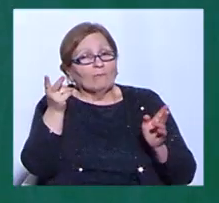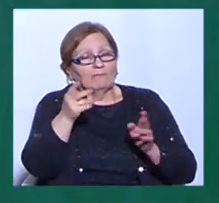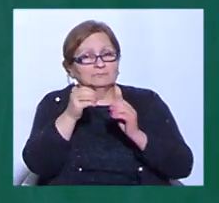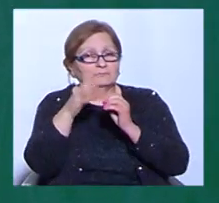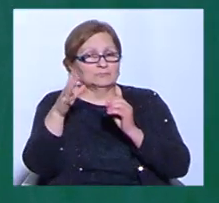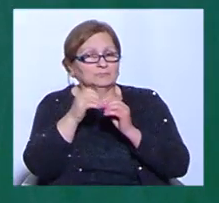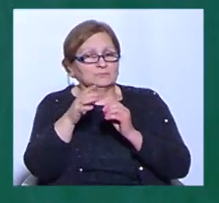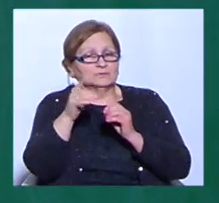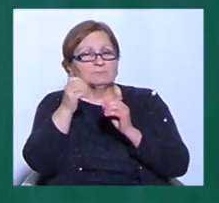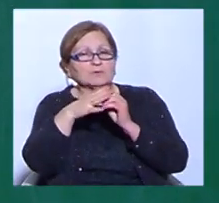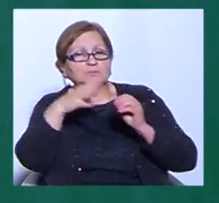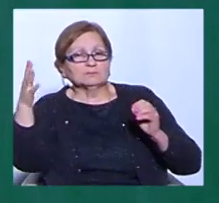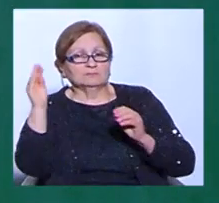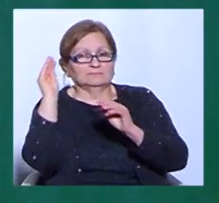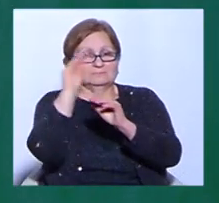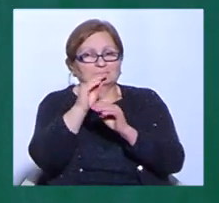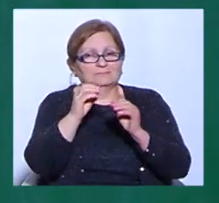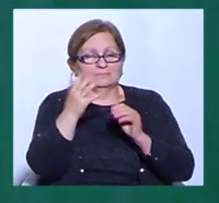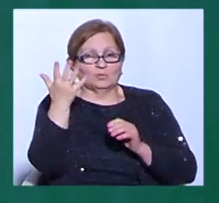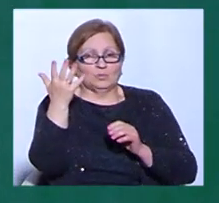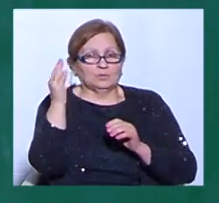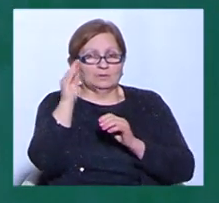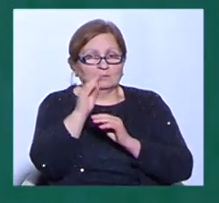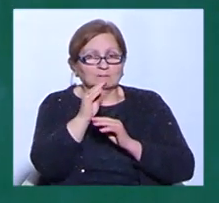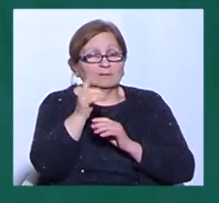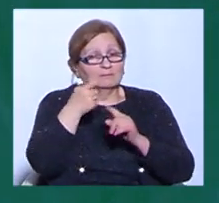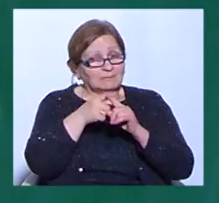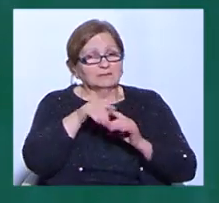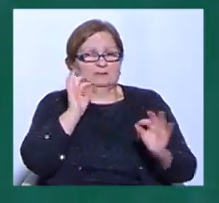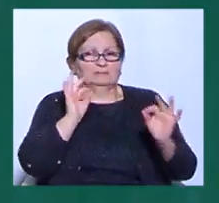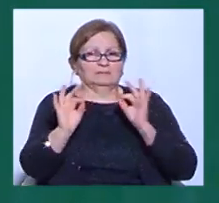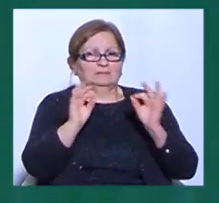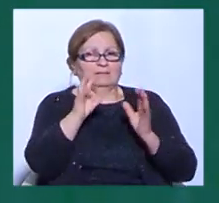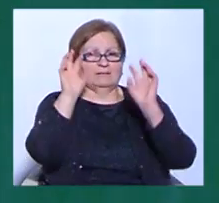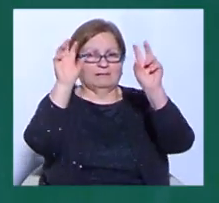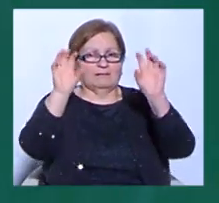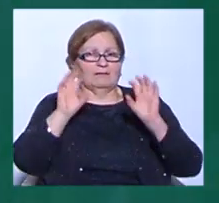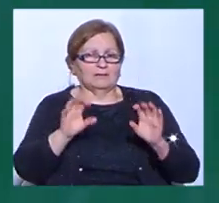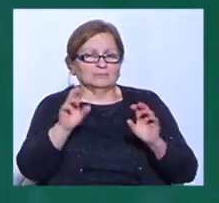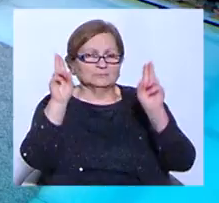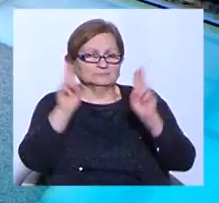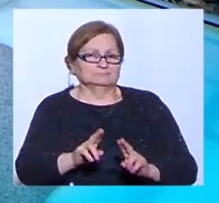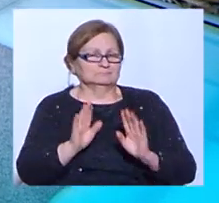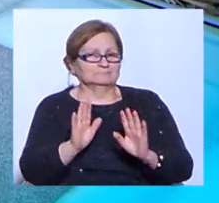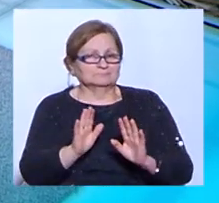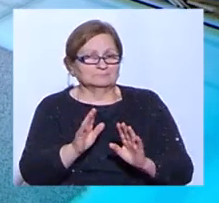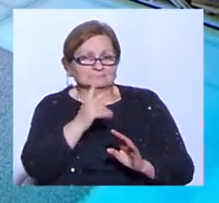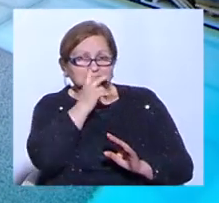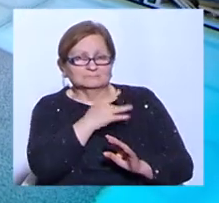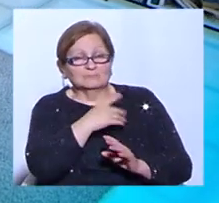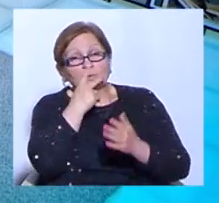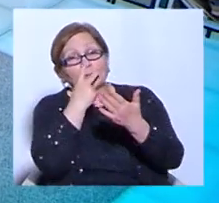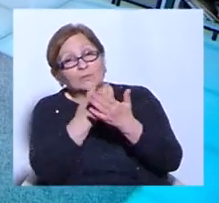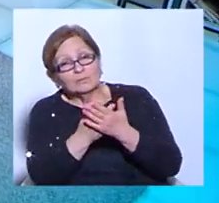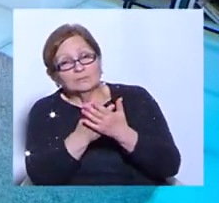შემდეგ იზრდება 5-ით, ხო? ანუ მე მგონი არაფერი არ არის, ხო, კანონზომიერების აღმოჩენაში რთული, ანუ ყურადღებით უნდა დავაკვირდეთ მოცემულობას